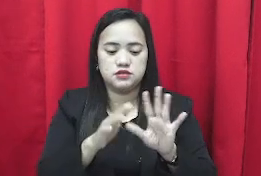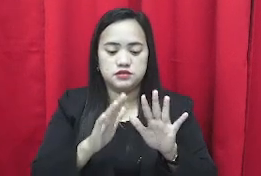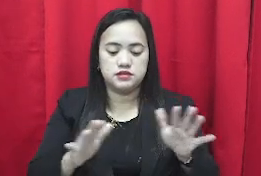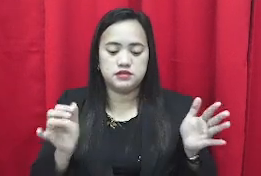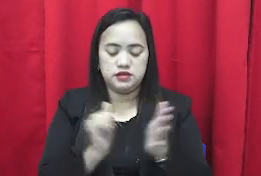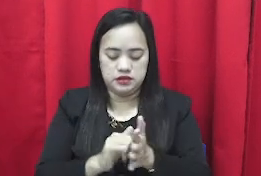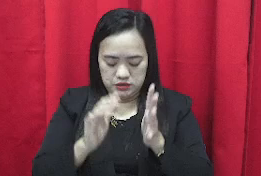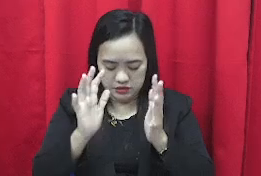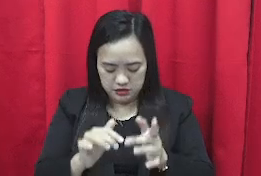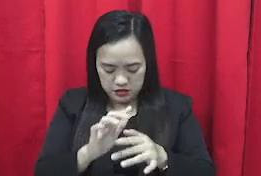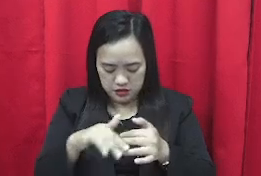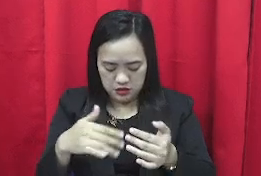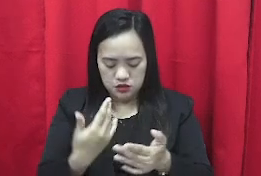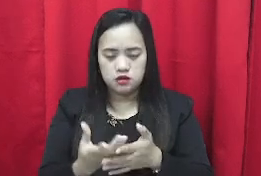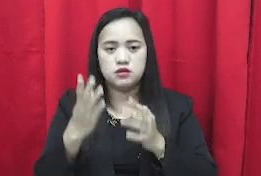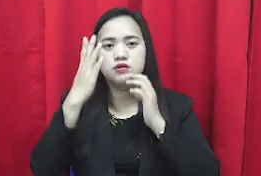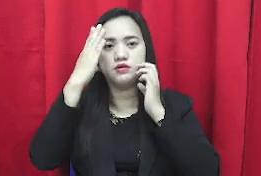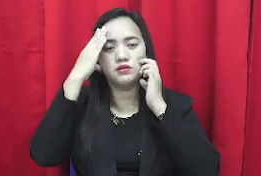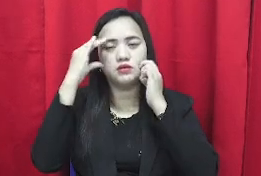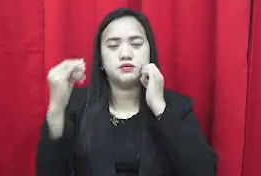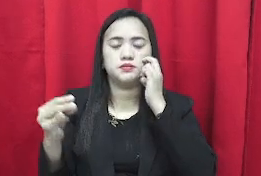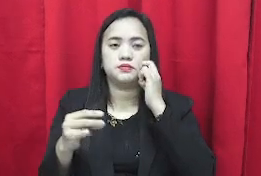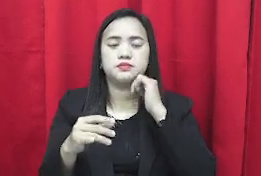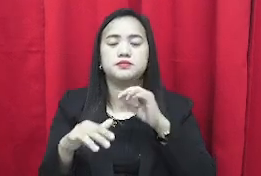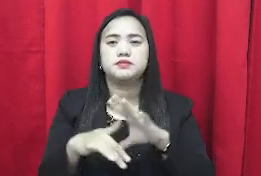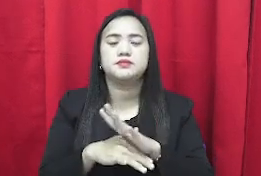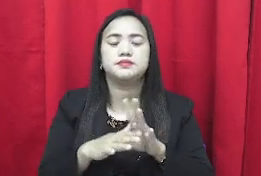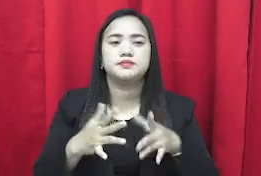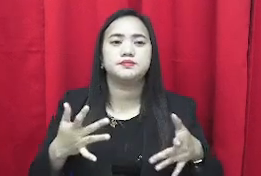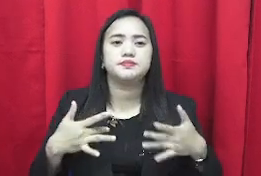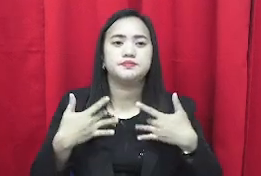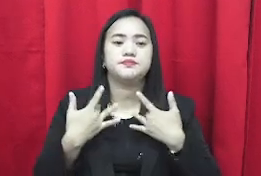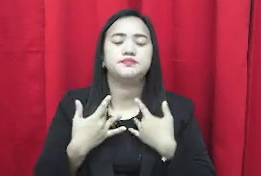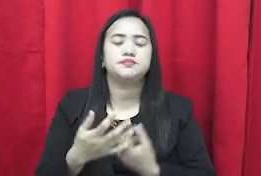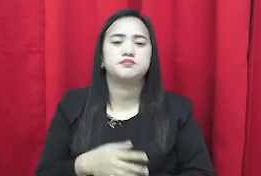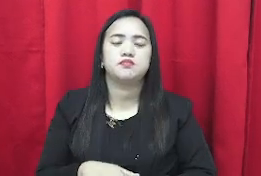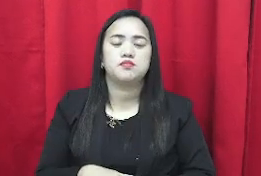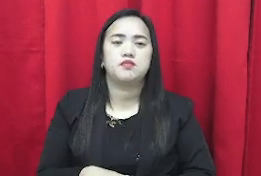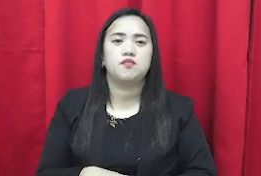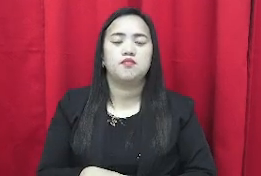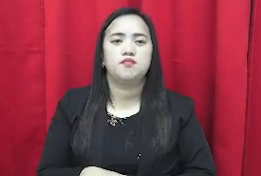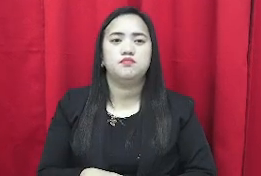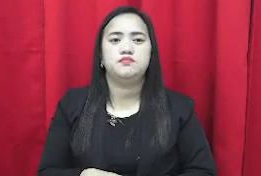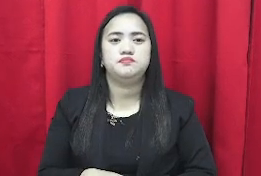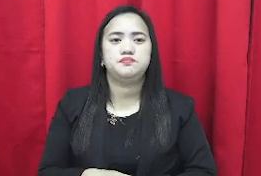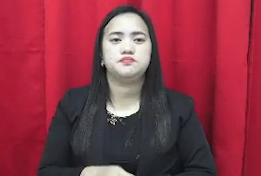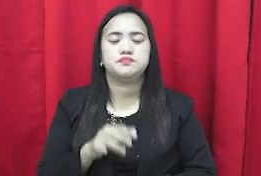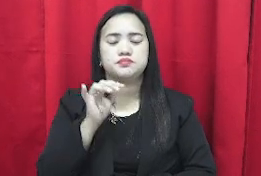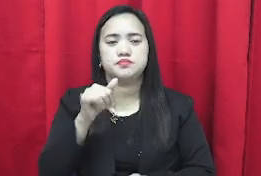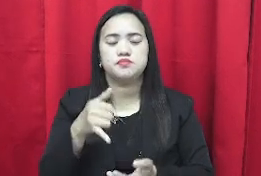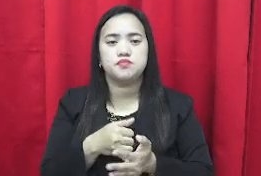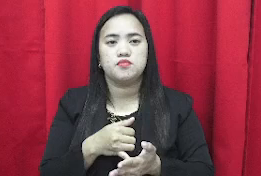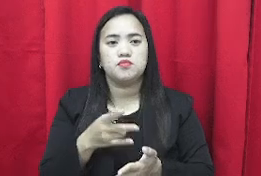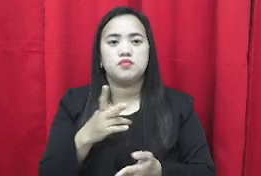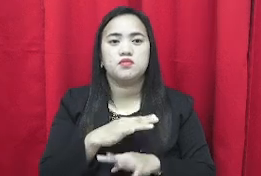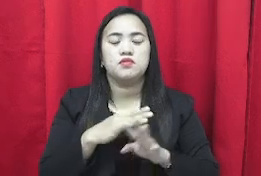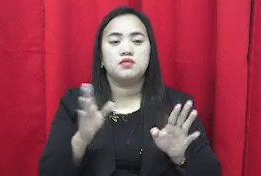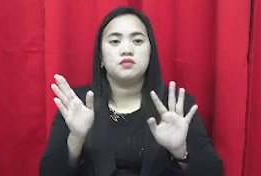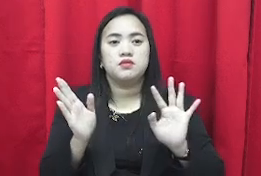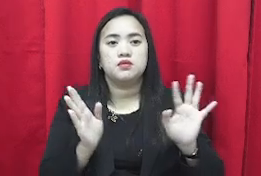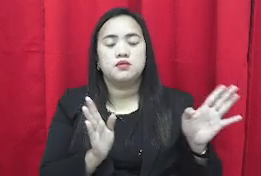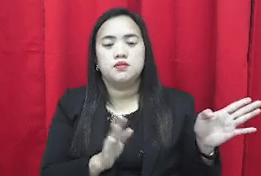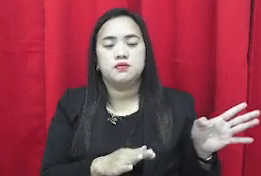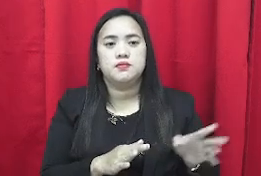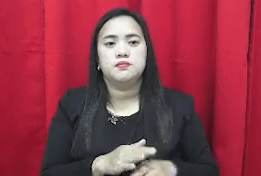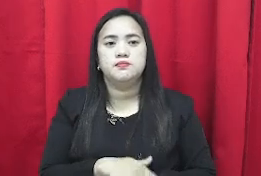makakaranas ng mga paghihirap na sinasabi nio na Hindi naman mahirap hindi nga sila malilipatan ng kain doun eh